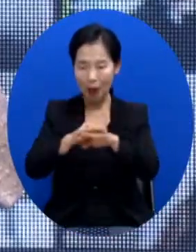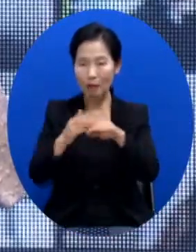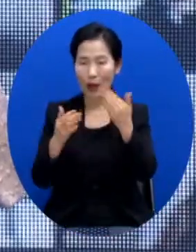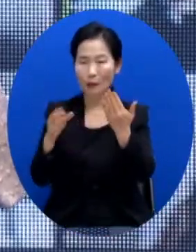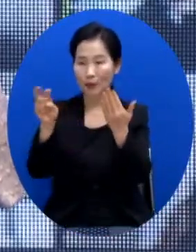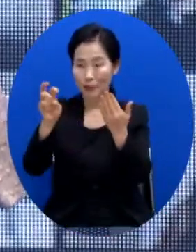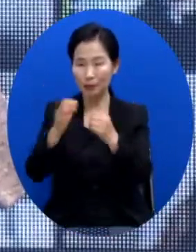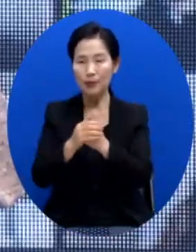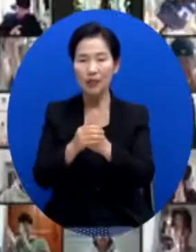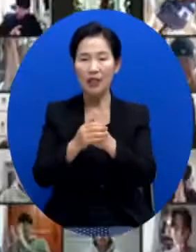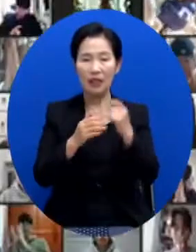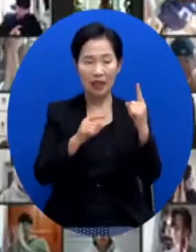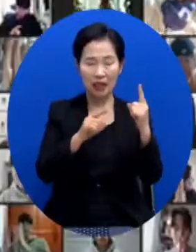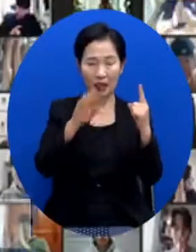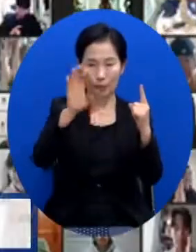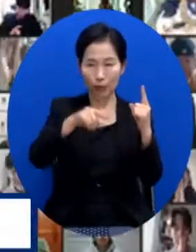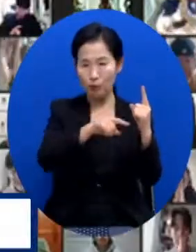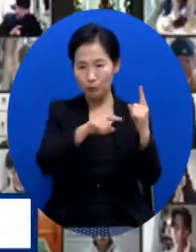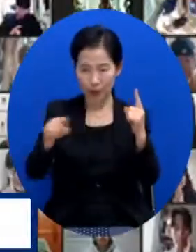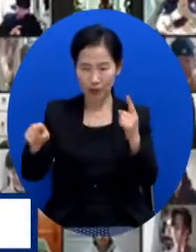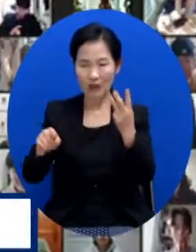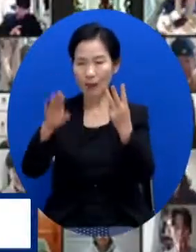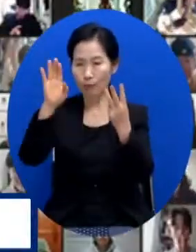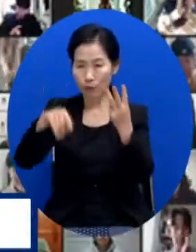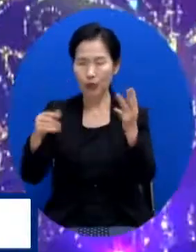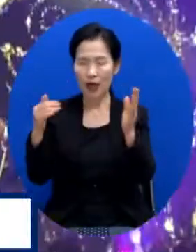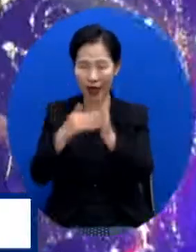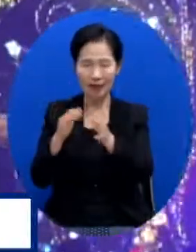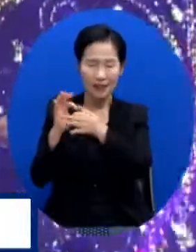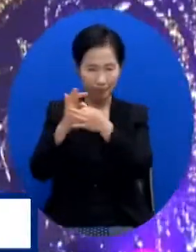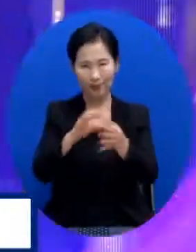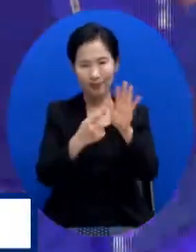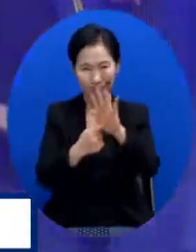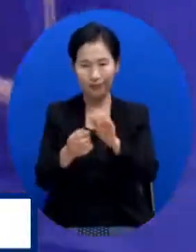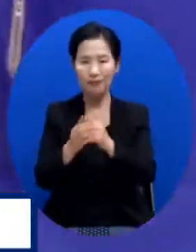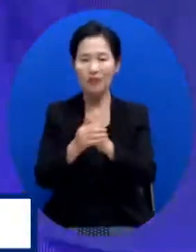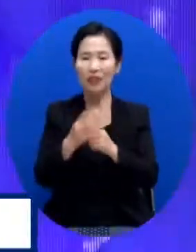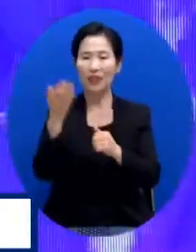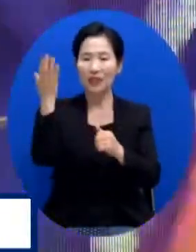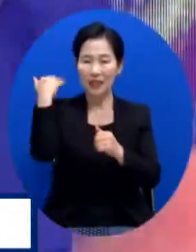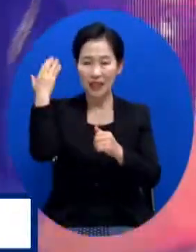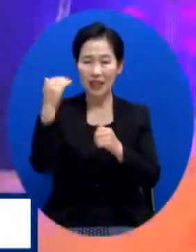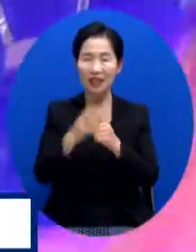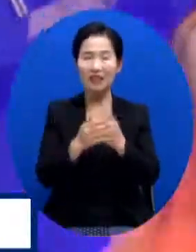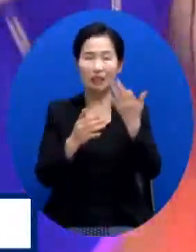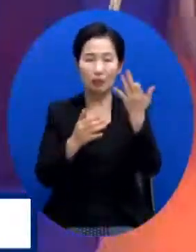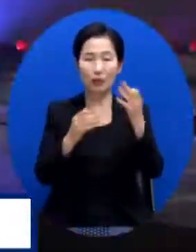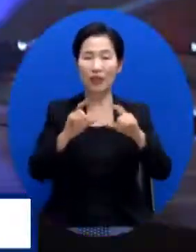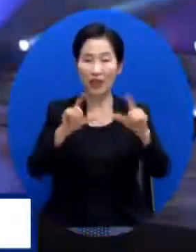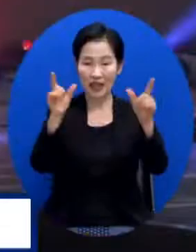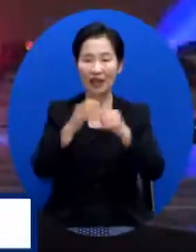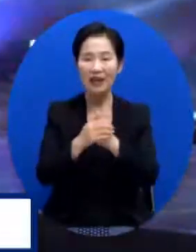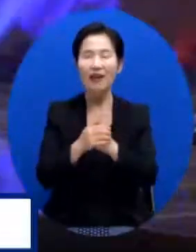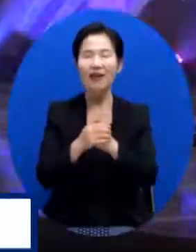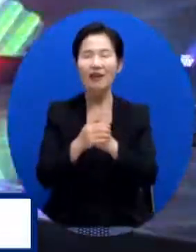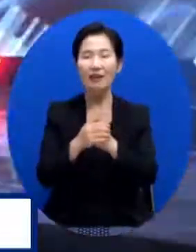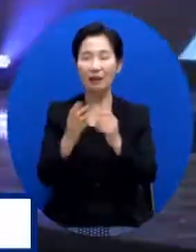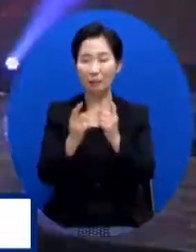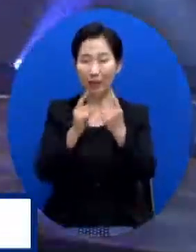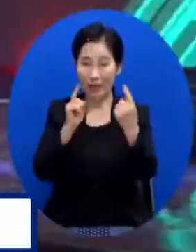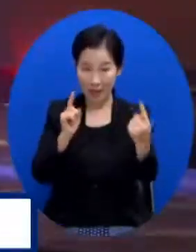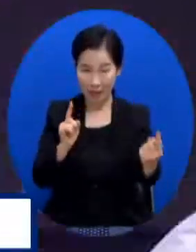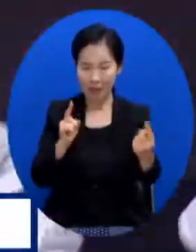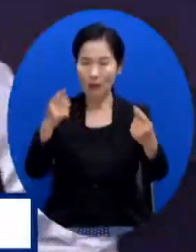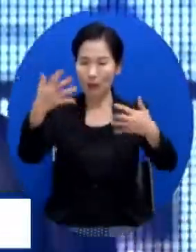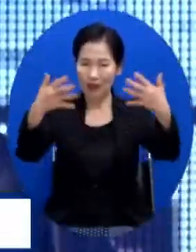일부에서 3구 까지 연속으로 방송합니다 지난 19일에 국민들의 관심 속에 진행한 비대면 2020